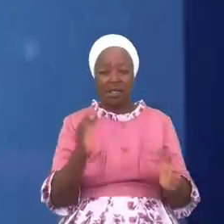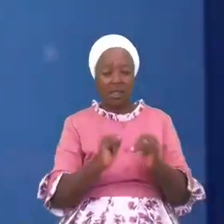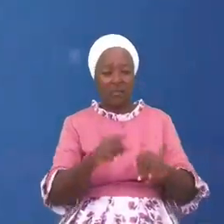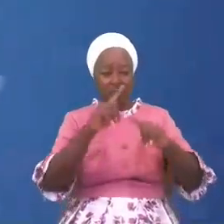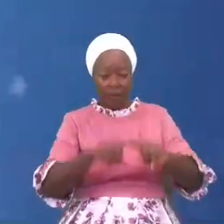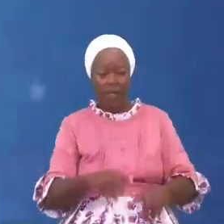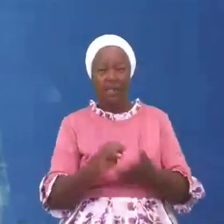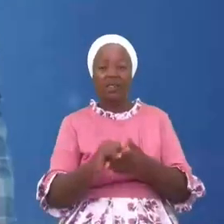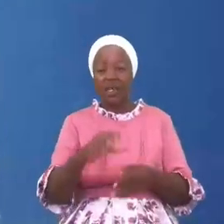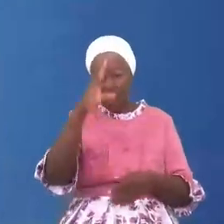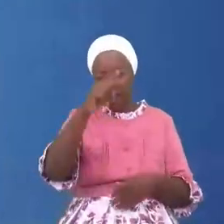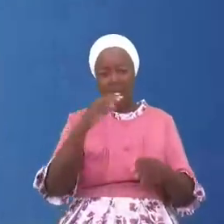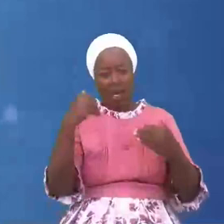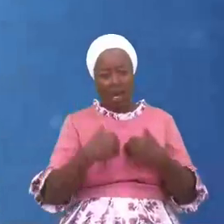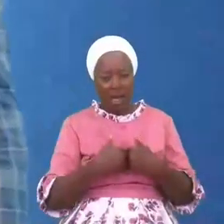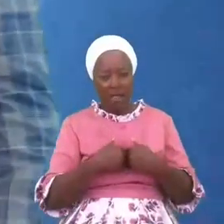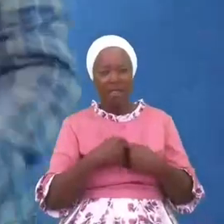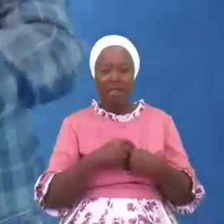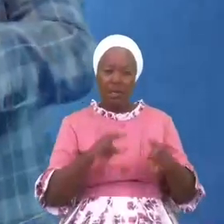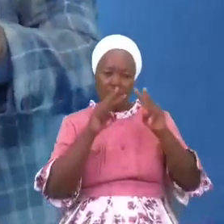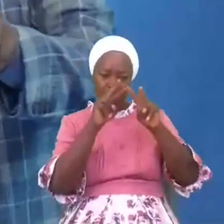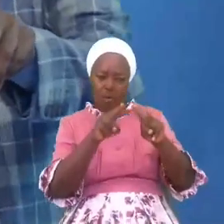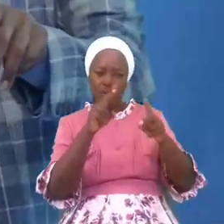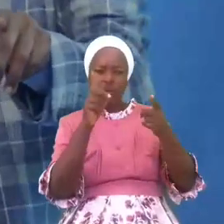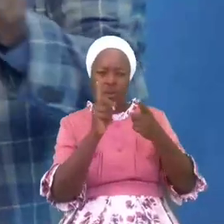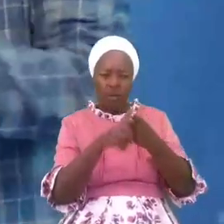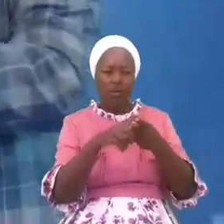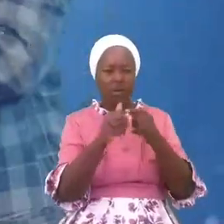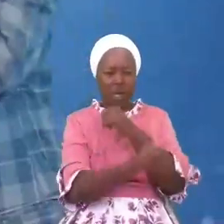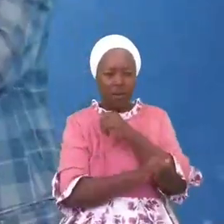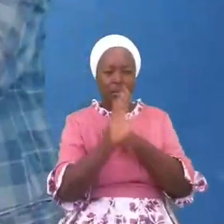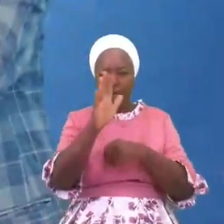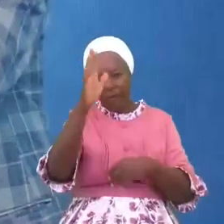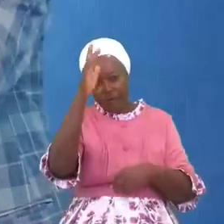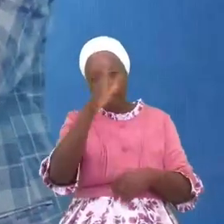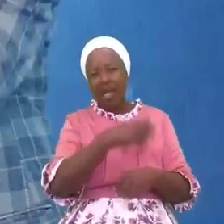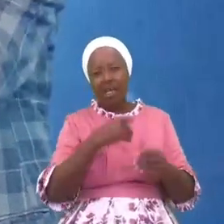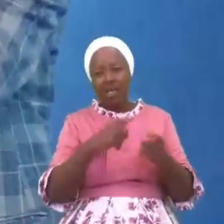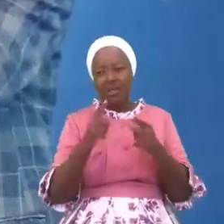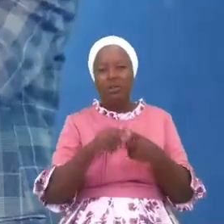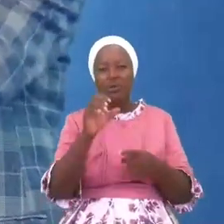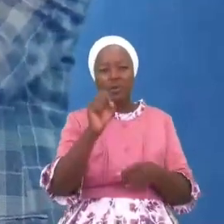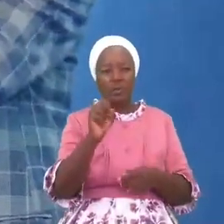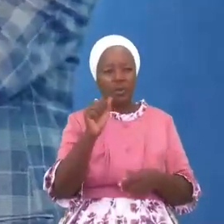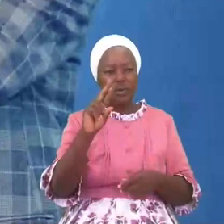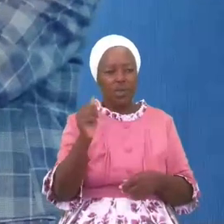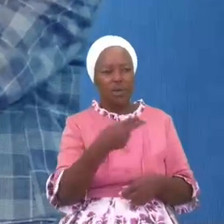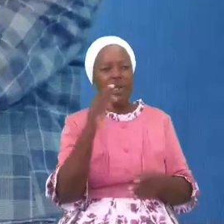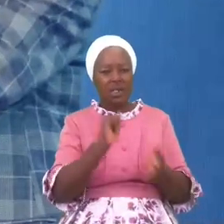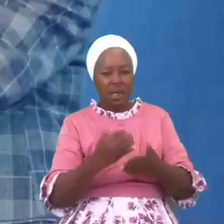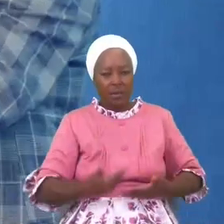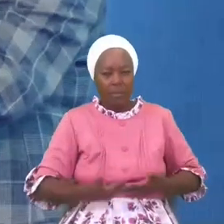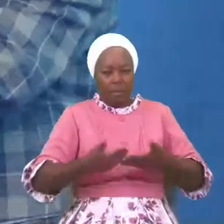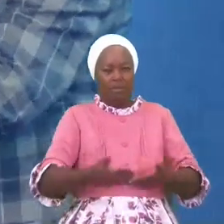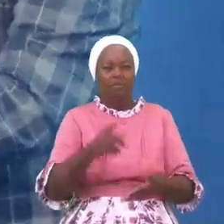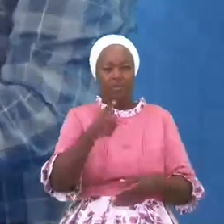avait envers le Seigneur. Regardez, portez les regards sur Abraham, votre père, et sur Sarah qui vous a enfanté,